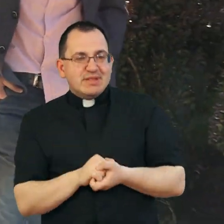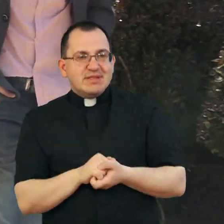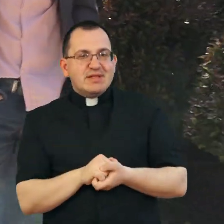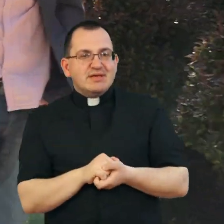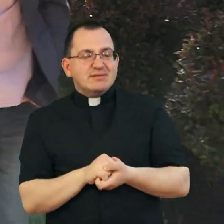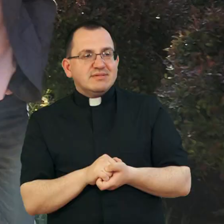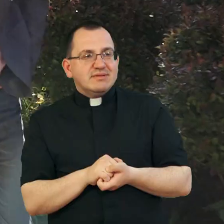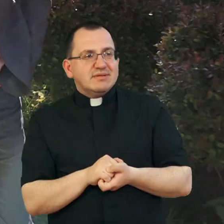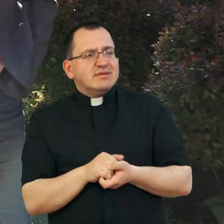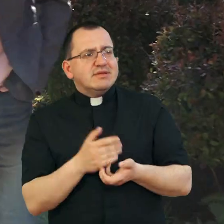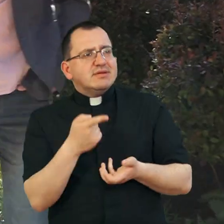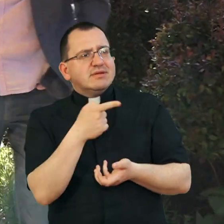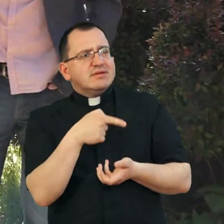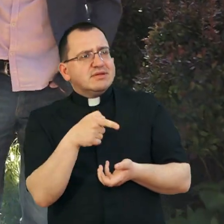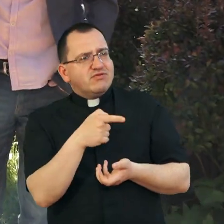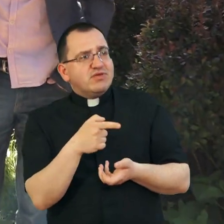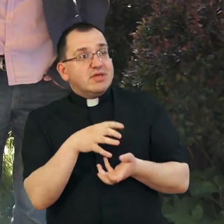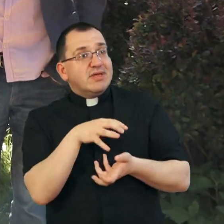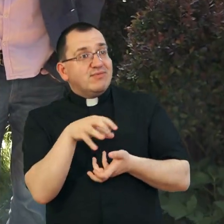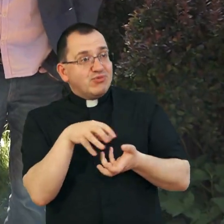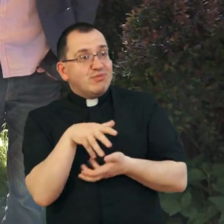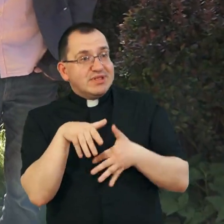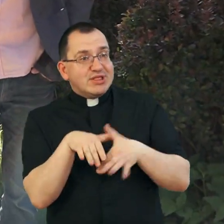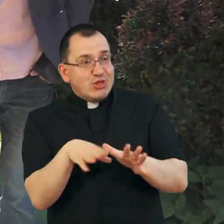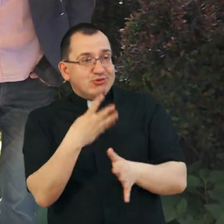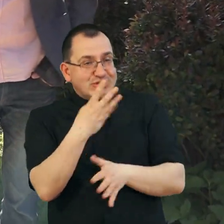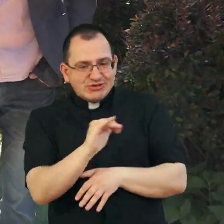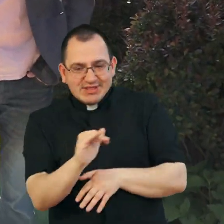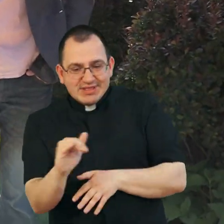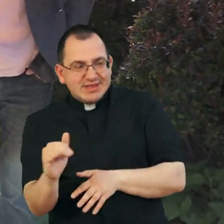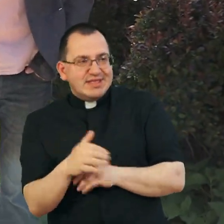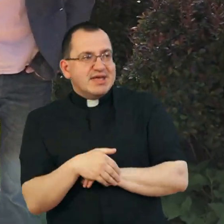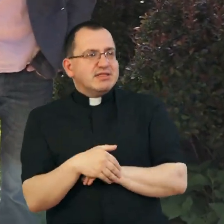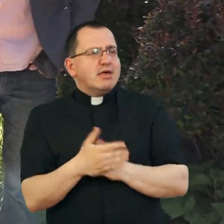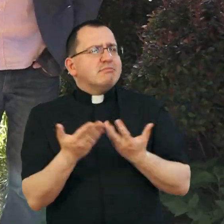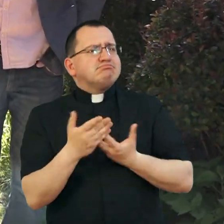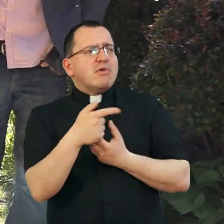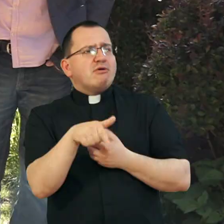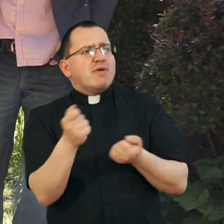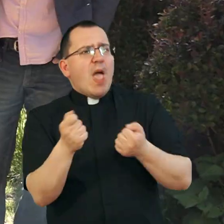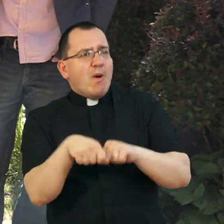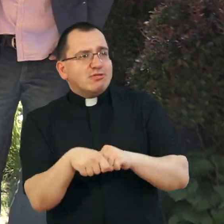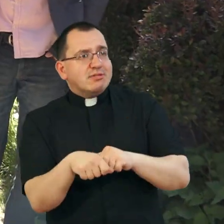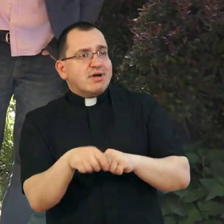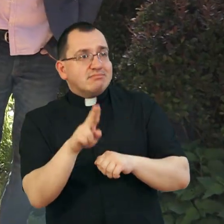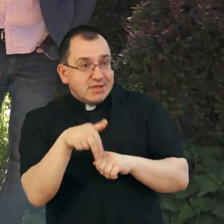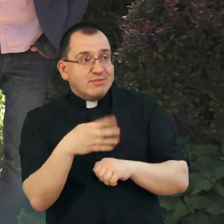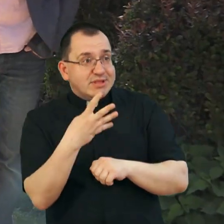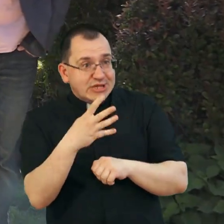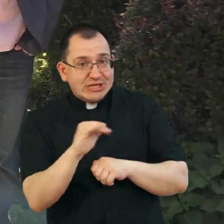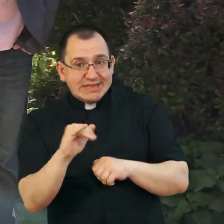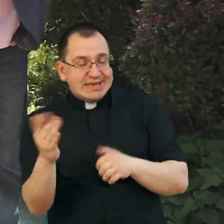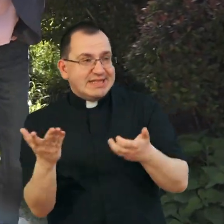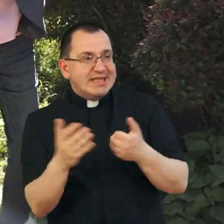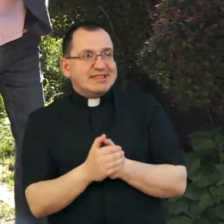svibnja. Vi ste obiteljski ljudi, 4 djece. Kako ste se odlučili na to? Kako ste se